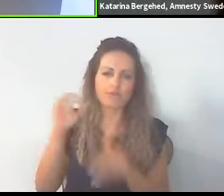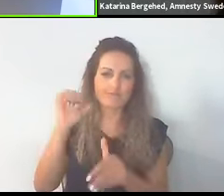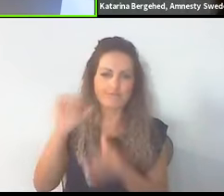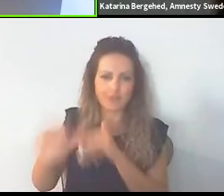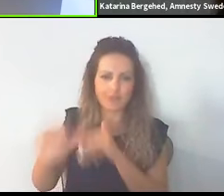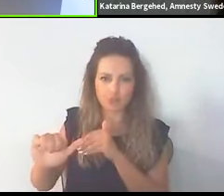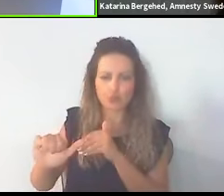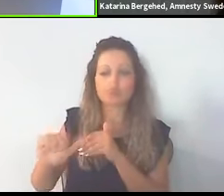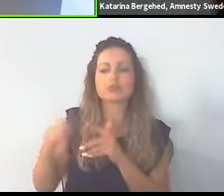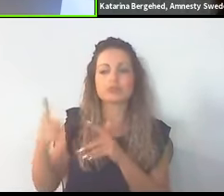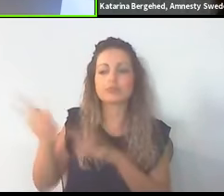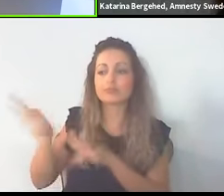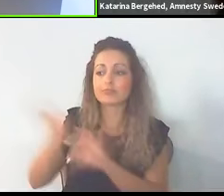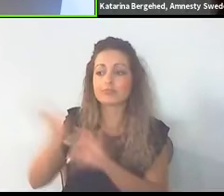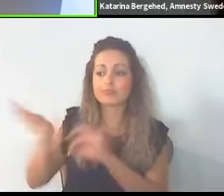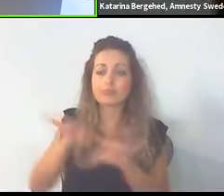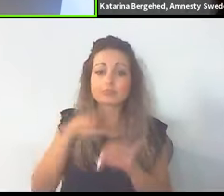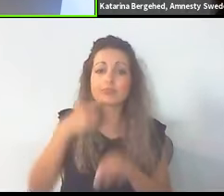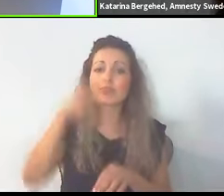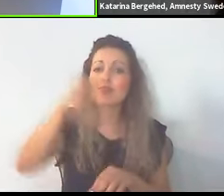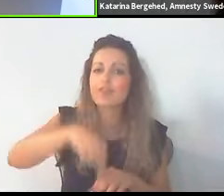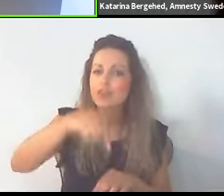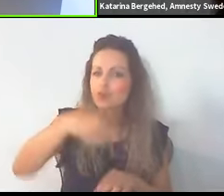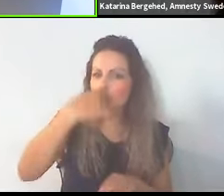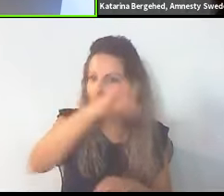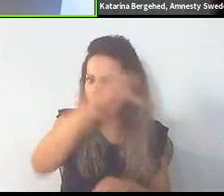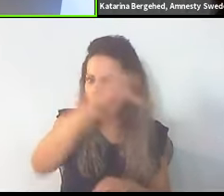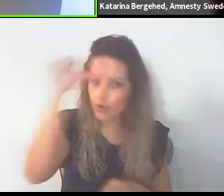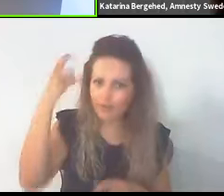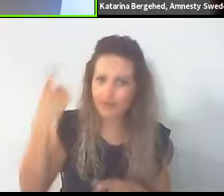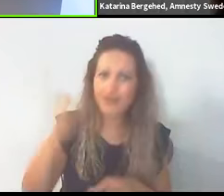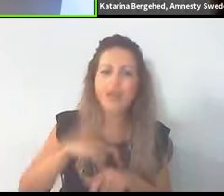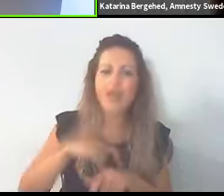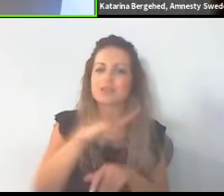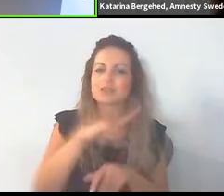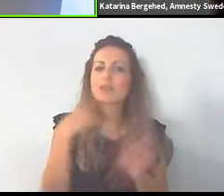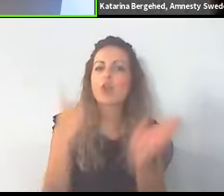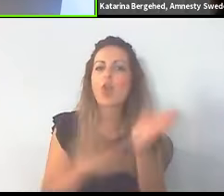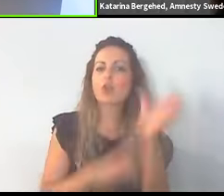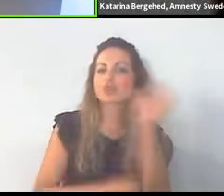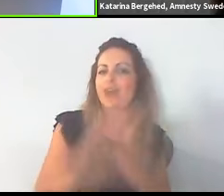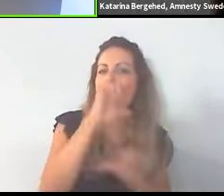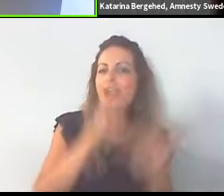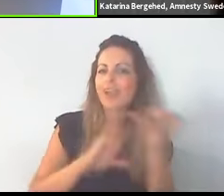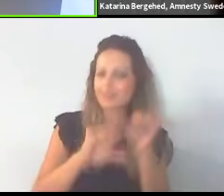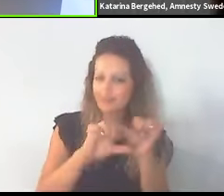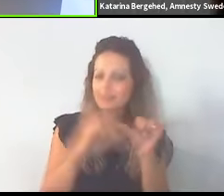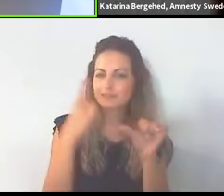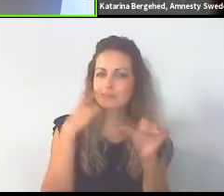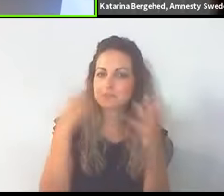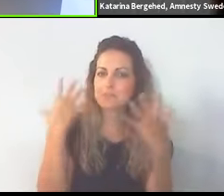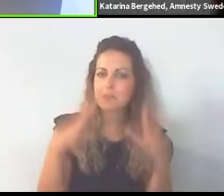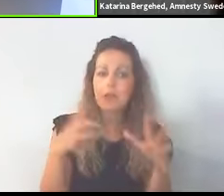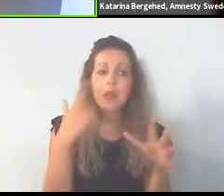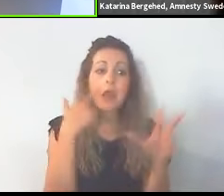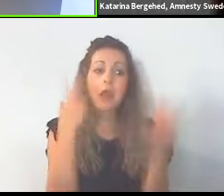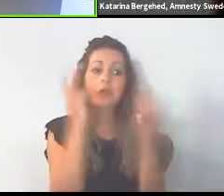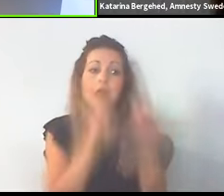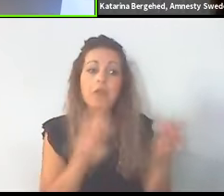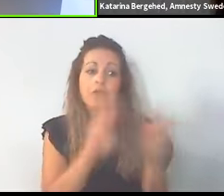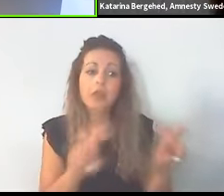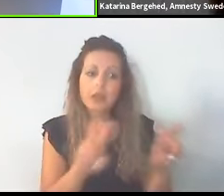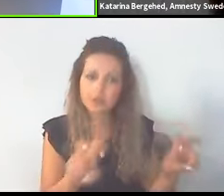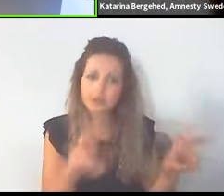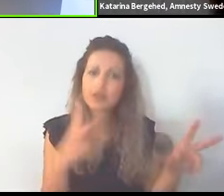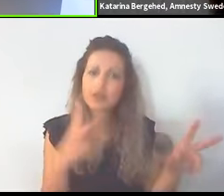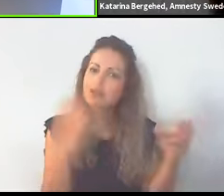καλοκαίρι αξιολογήθηκαν τα αποτελέσματα της αλλαγής της νομοθεσίας του ορισμού του βιασμού στη Σουηδία, καθώς